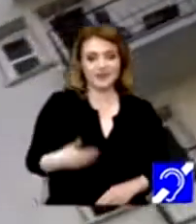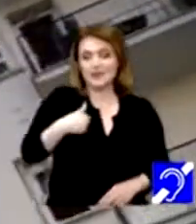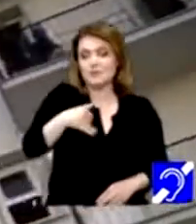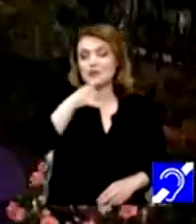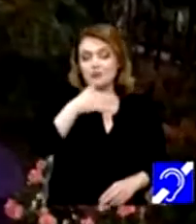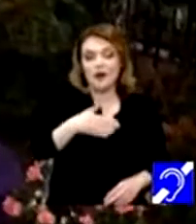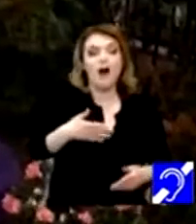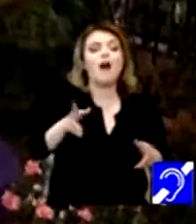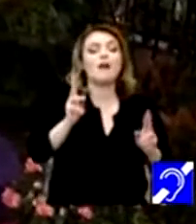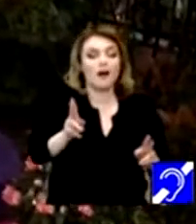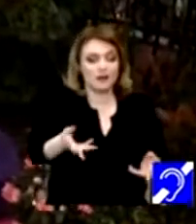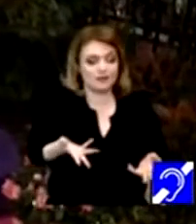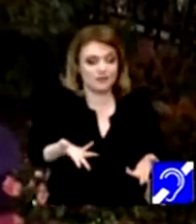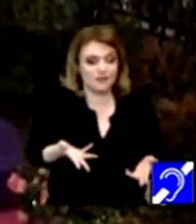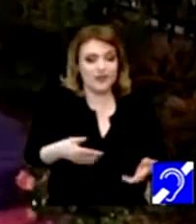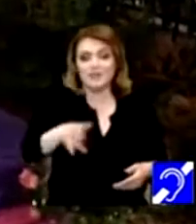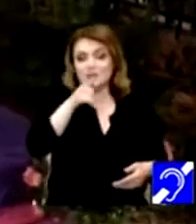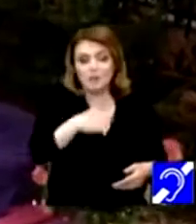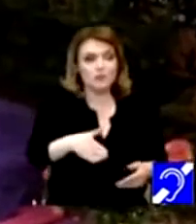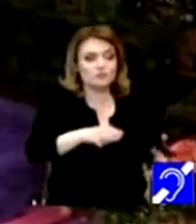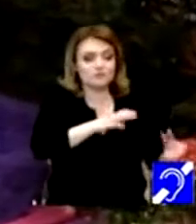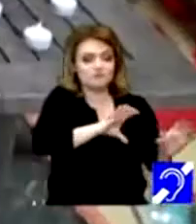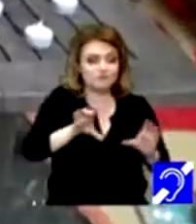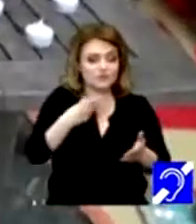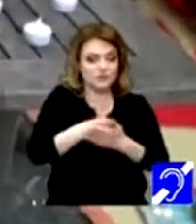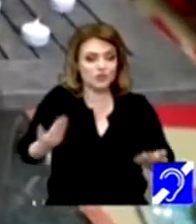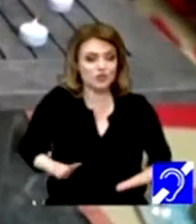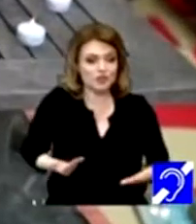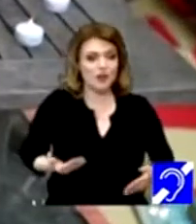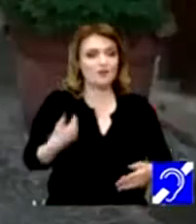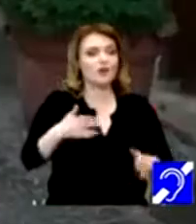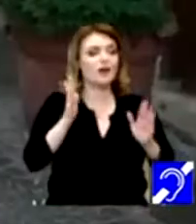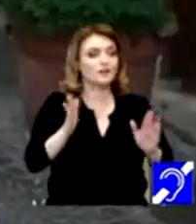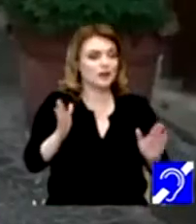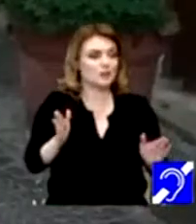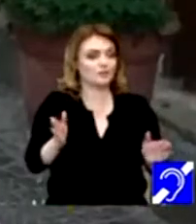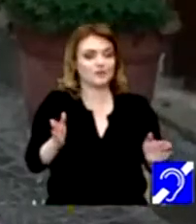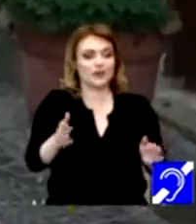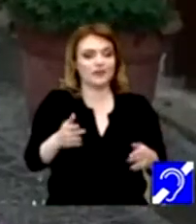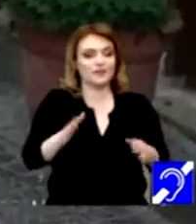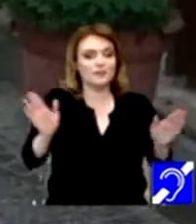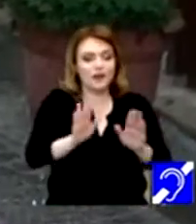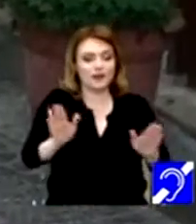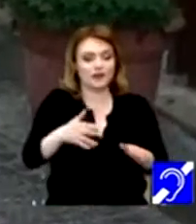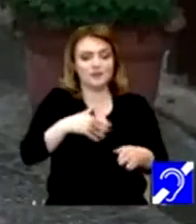să-și asigure astfel traiul zilnic, dar își ating scopul, cu orice preț, să păstreze vie pasiunea pentru muzică.